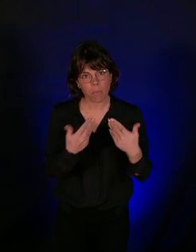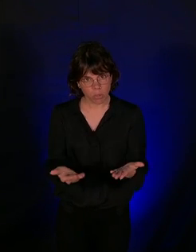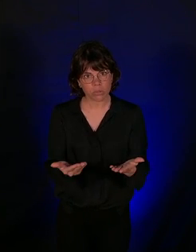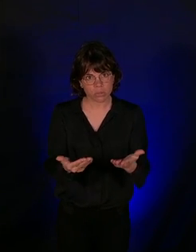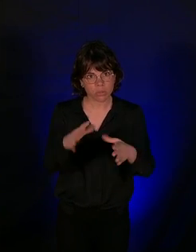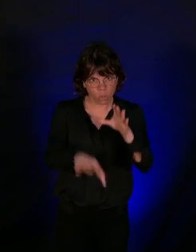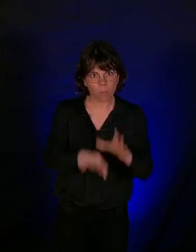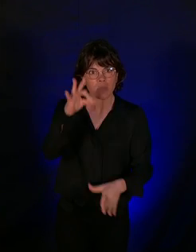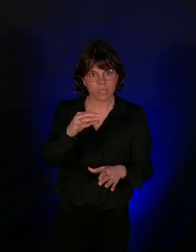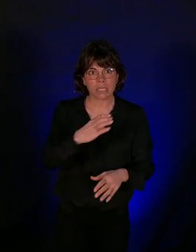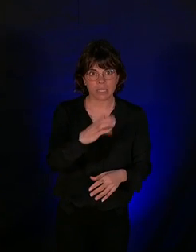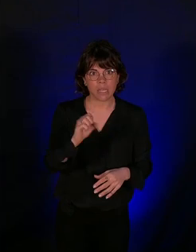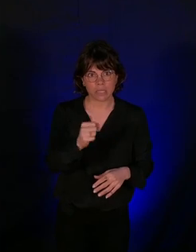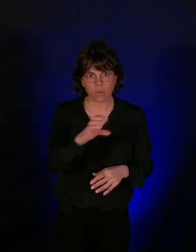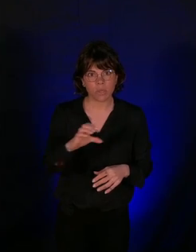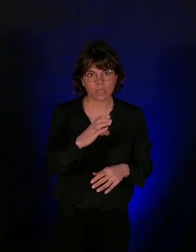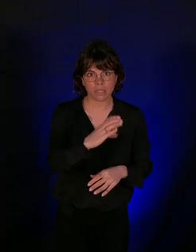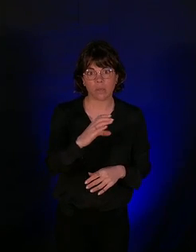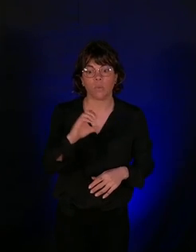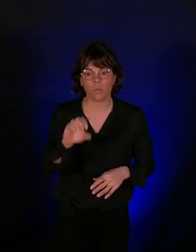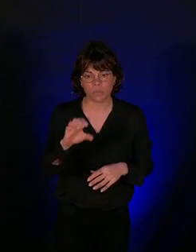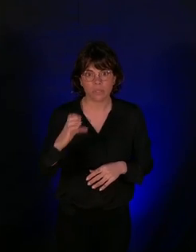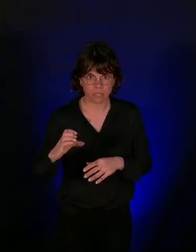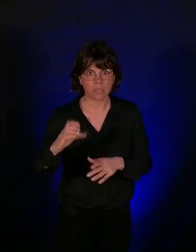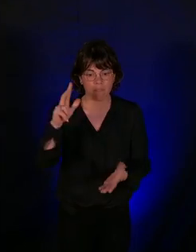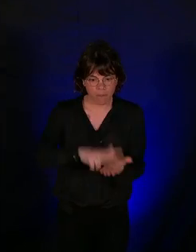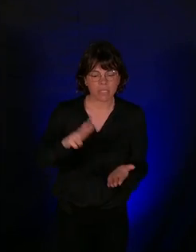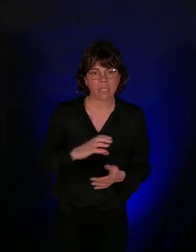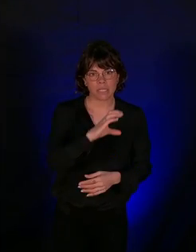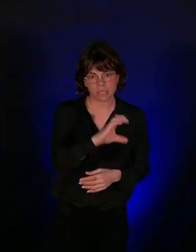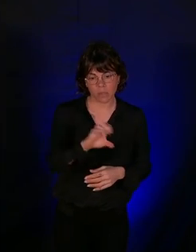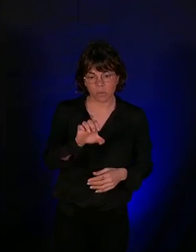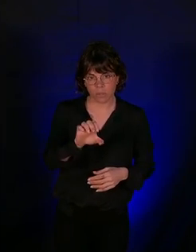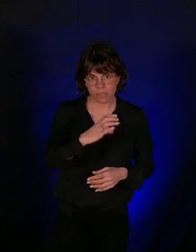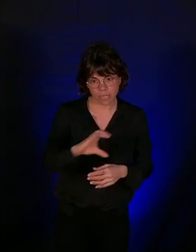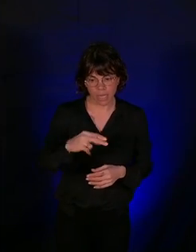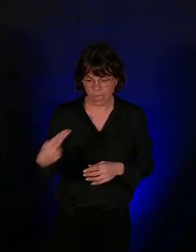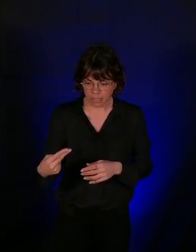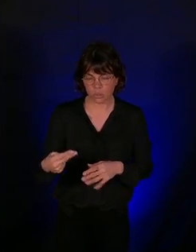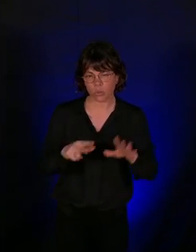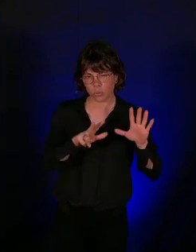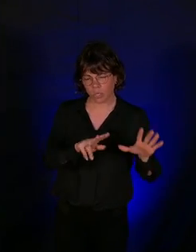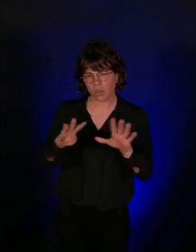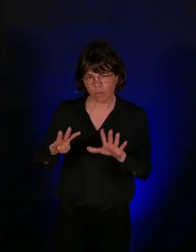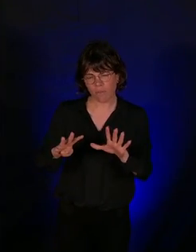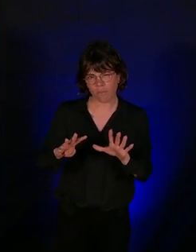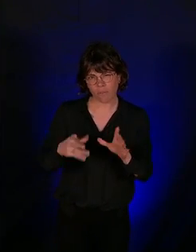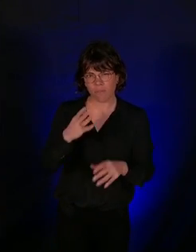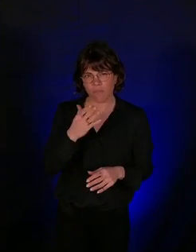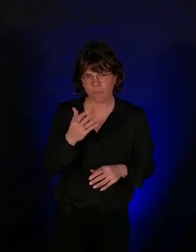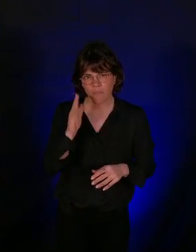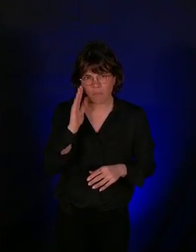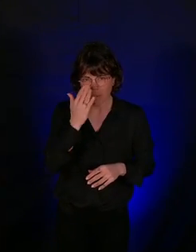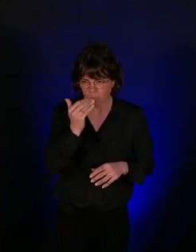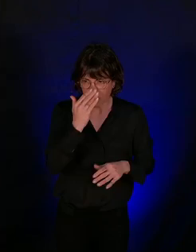candidatures débattues à la CCE à la CEC et validé par le CCN des 8 et 9 février 2022 à 82